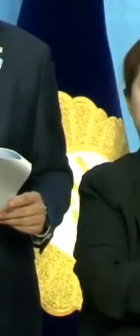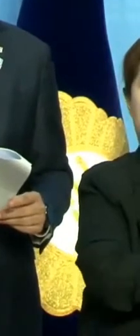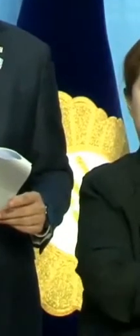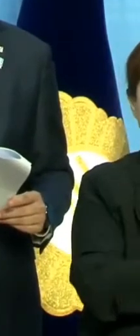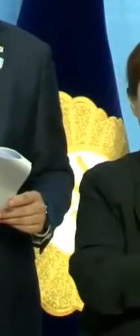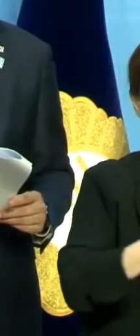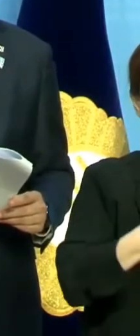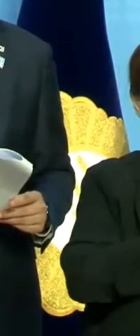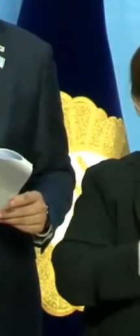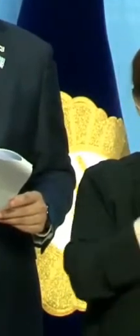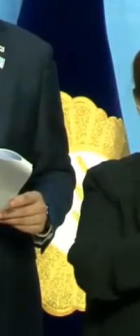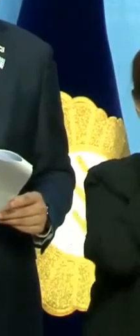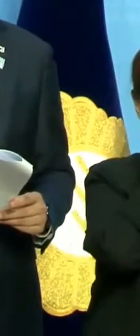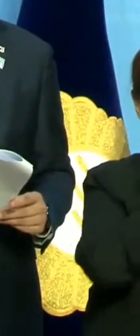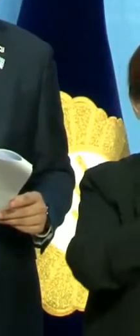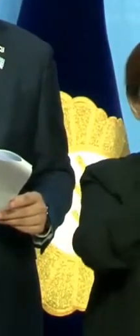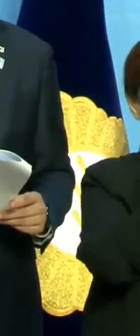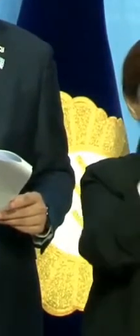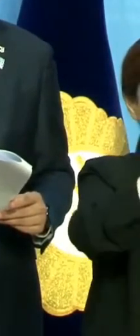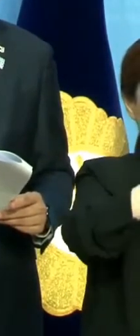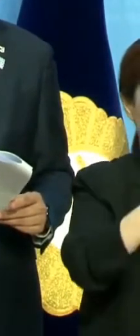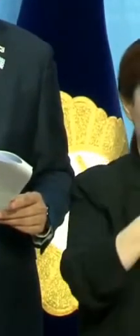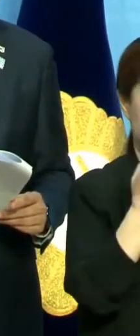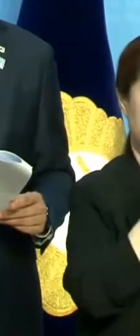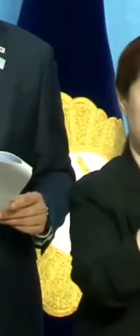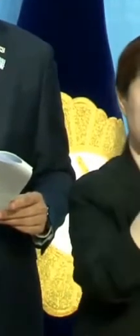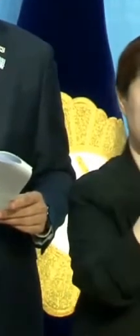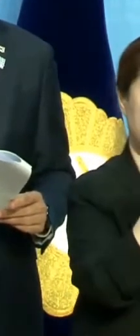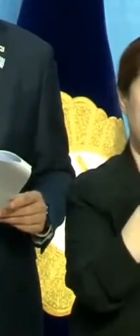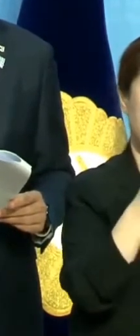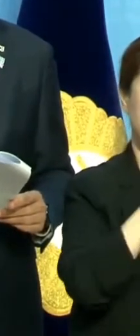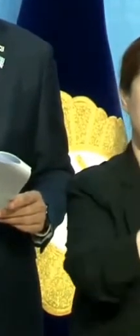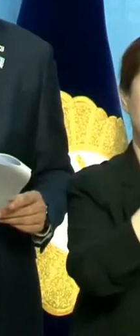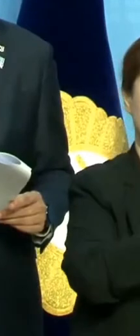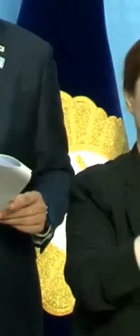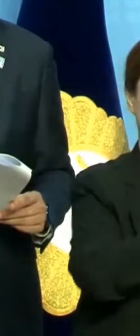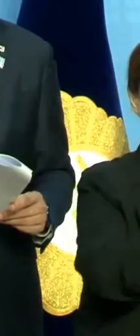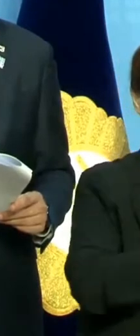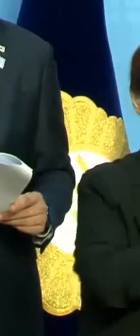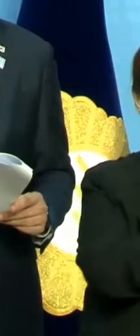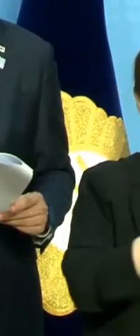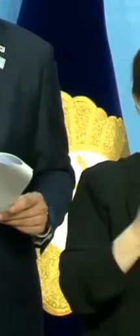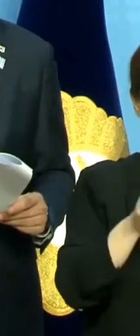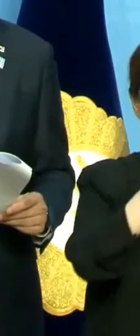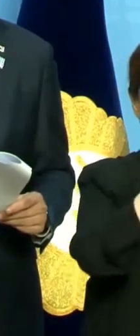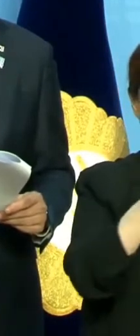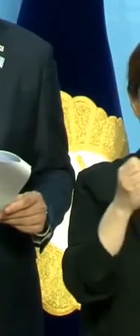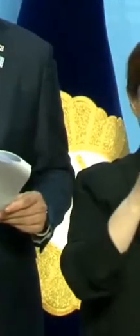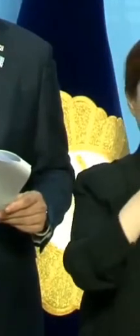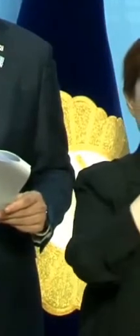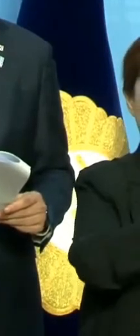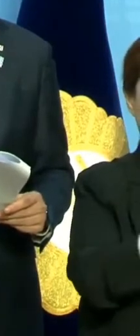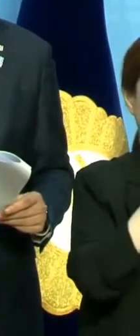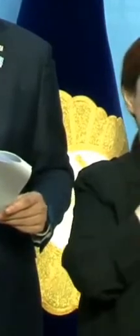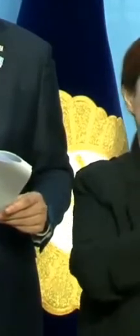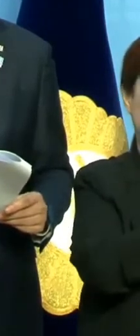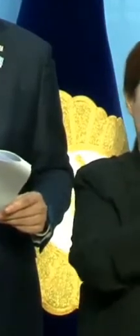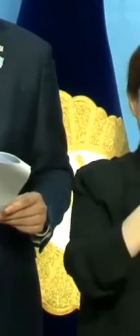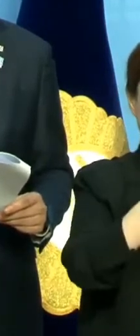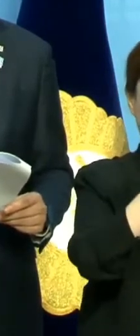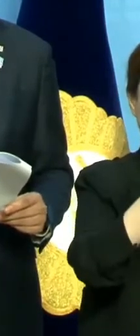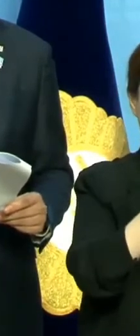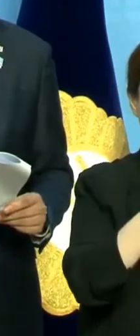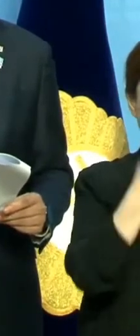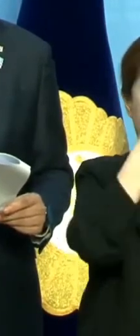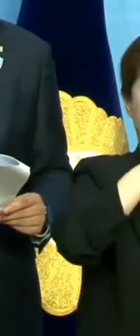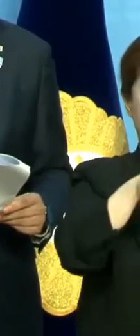괴로워하였습니다. 고유민 선수는 현대건설에서 뛸 당시 가족 동료들과 나눈 SNS 메시지에서 일관하여 감독이